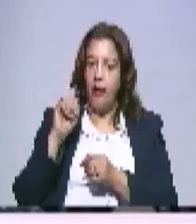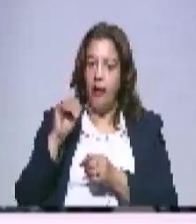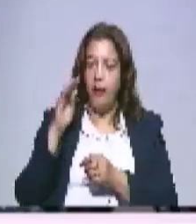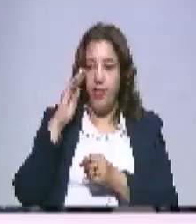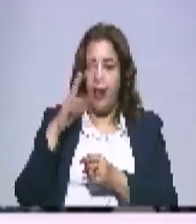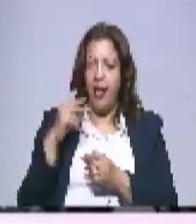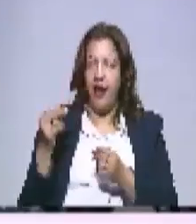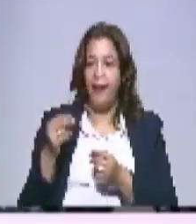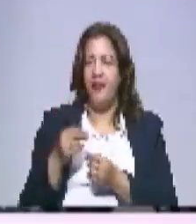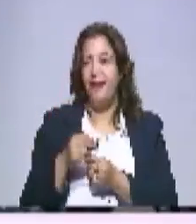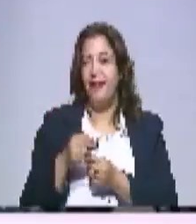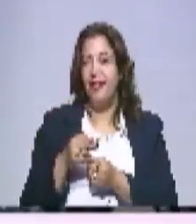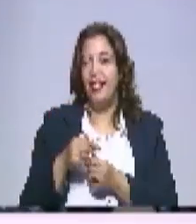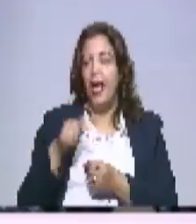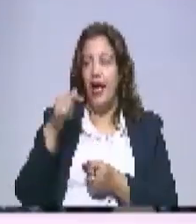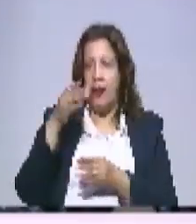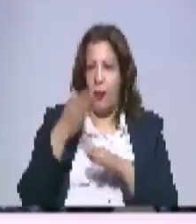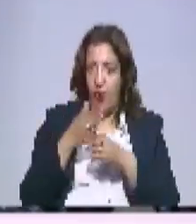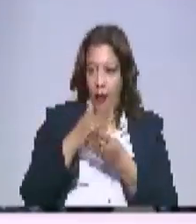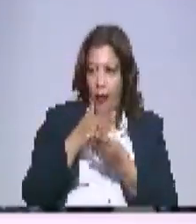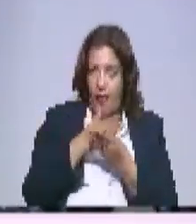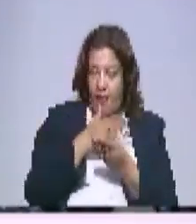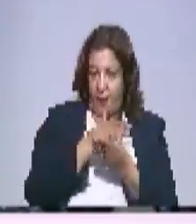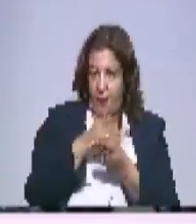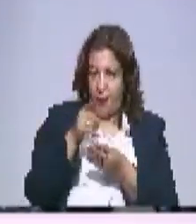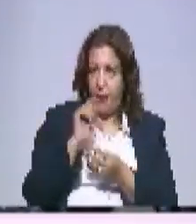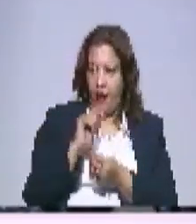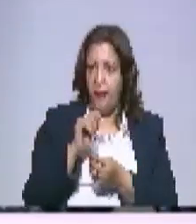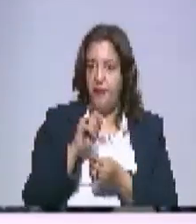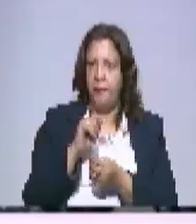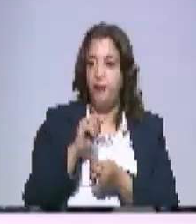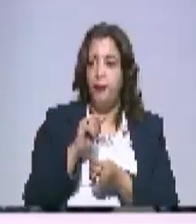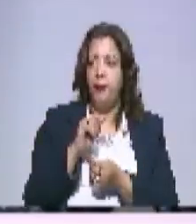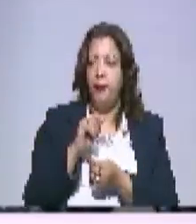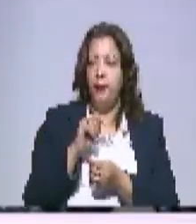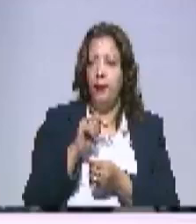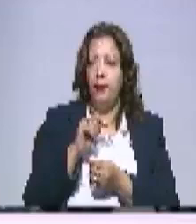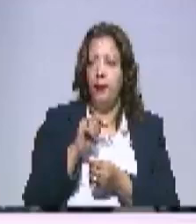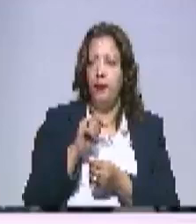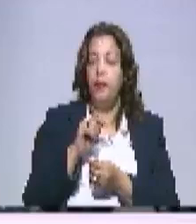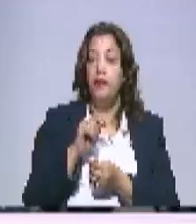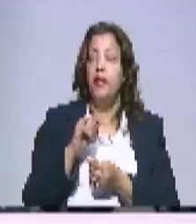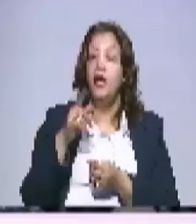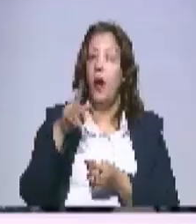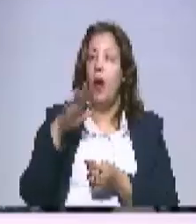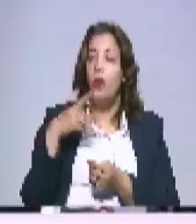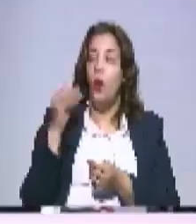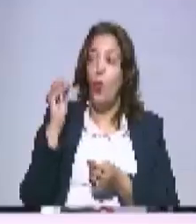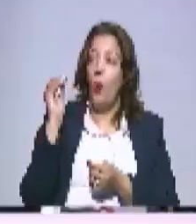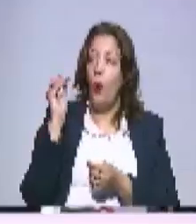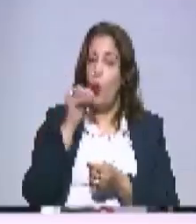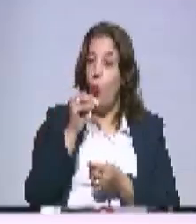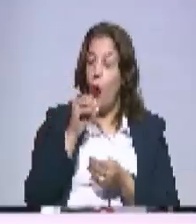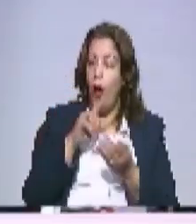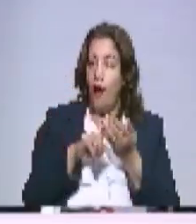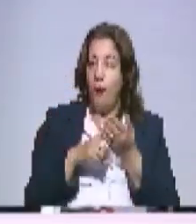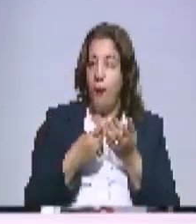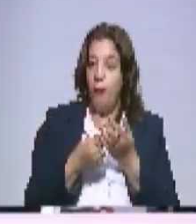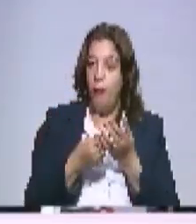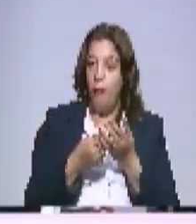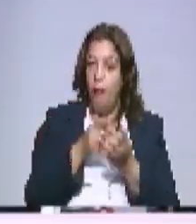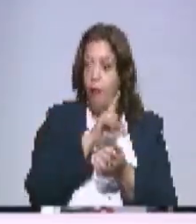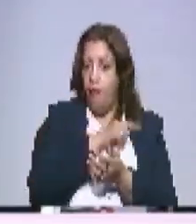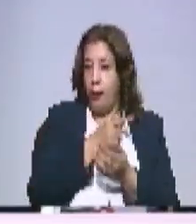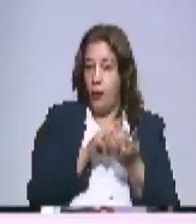طيب نزلنا بالبصل المكعبات. اتصال مره ثانيه، استاذه سهير كانت بتسال على كفته البطاطس. نزلنا بالبصل المكعبات